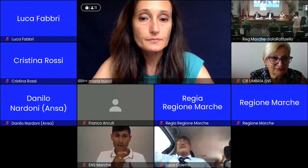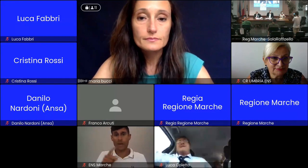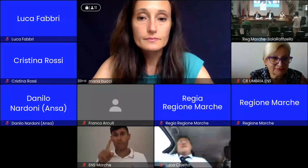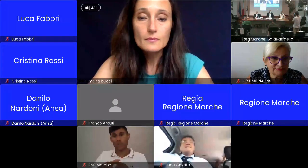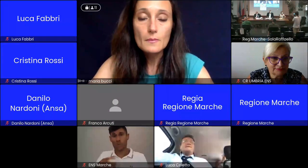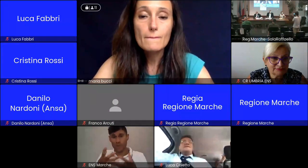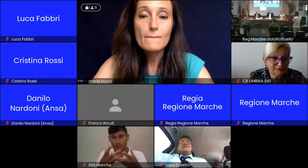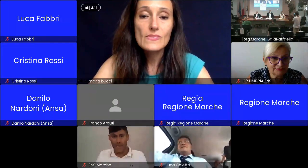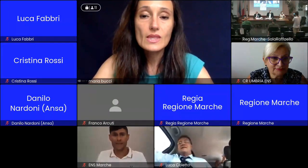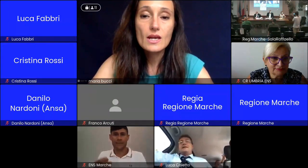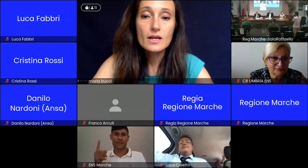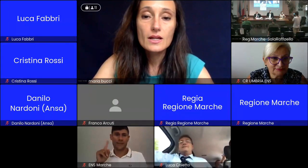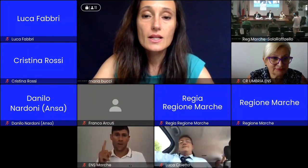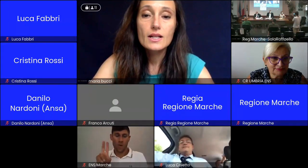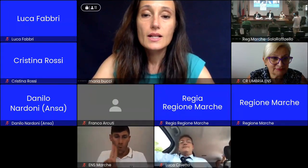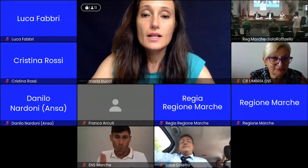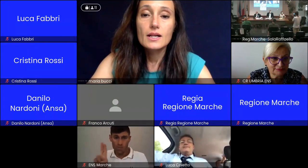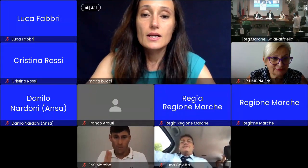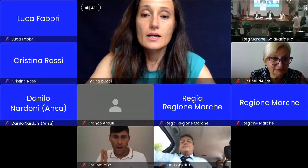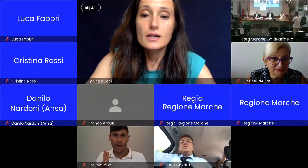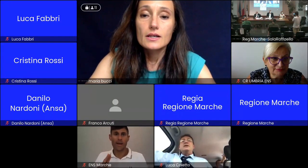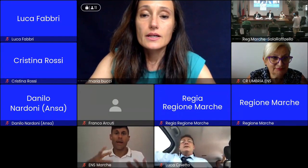2.